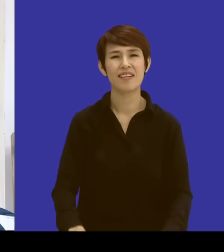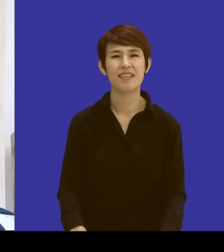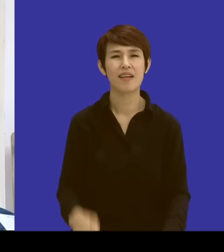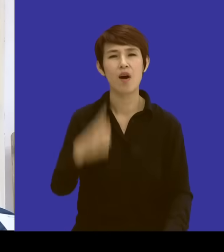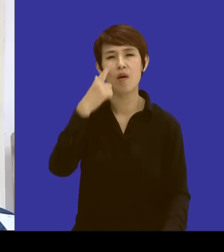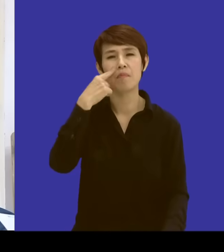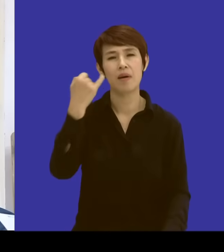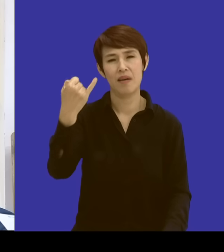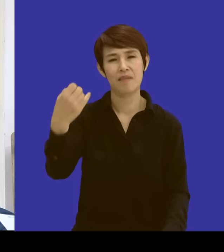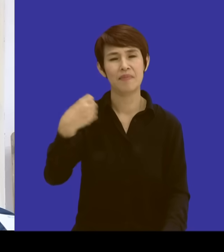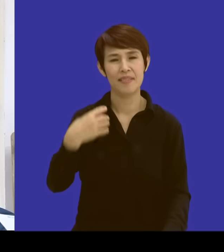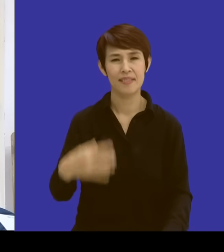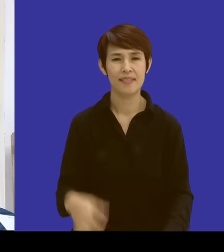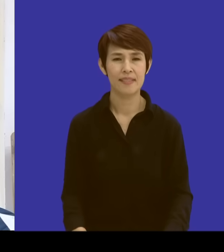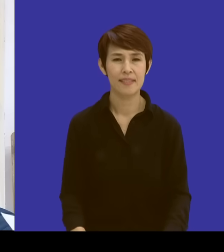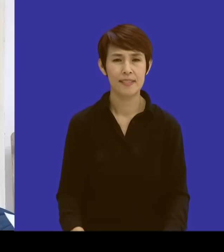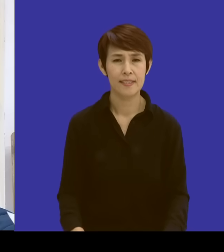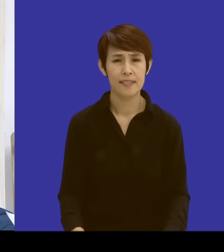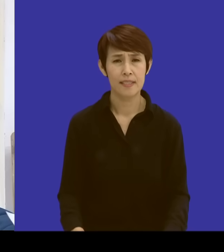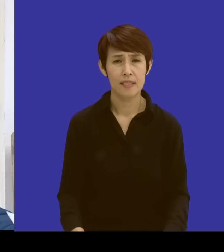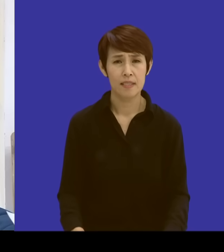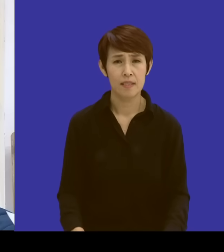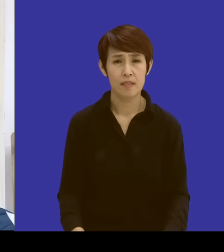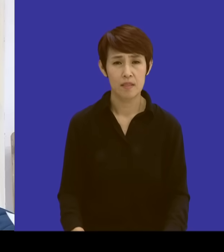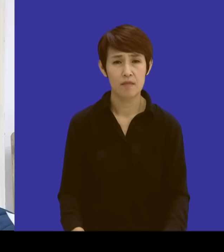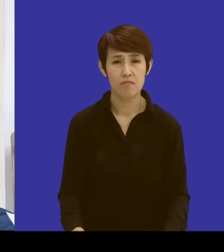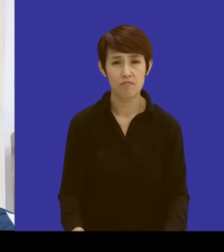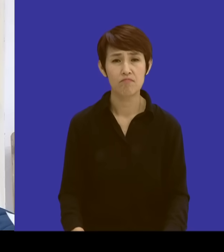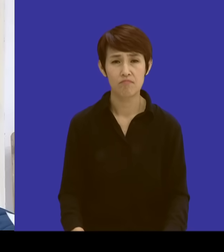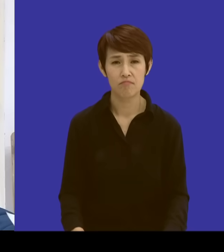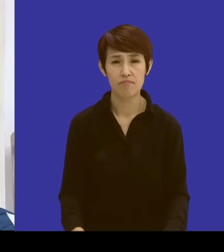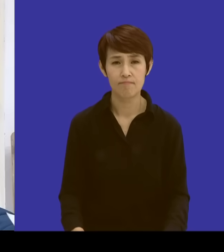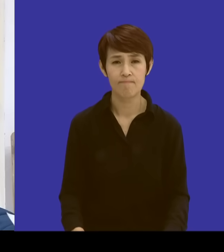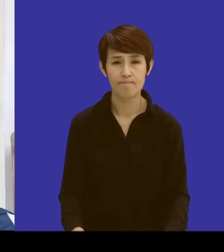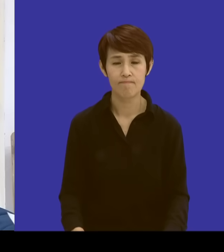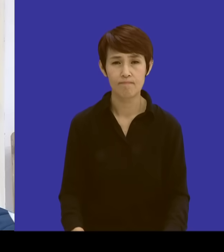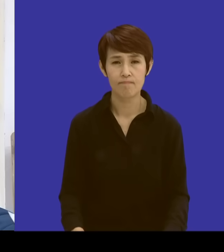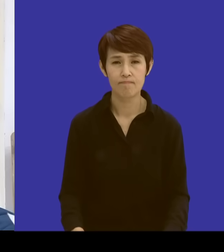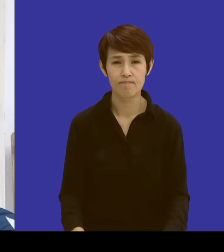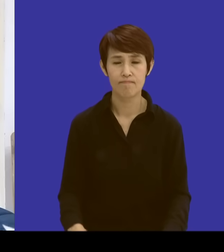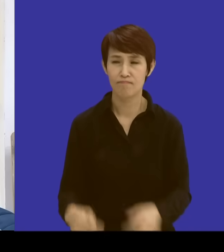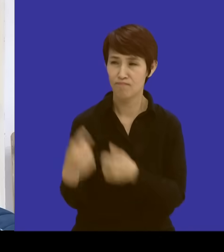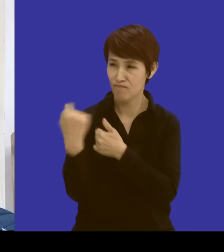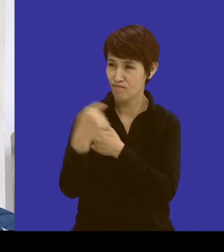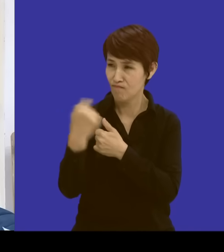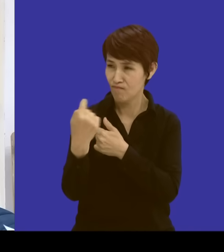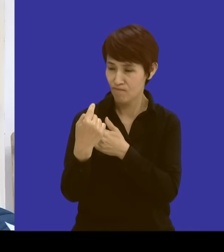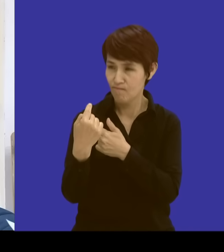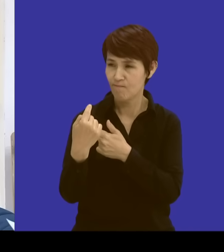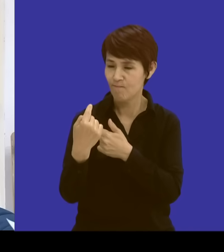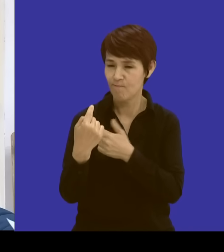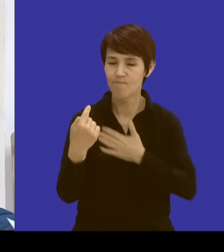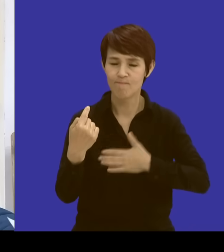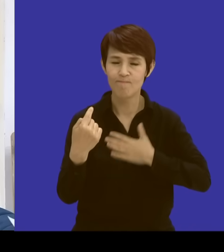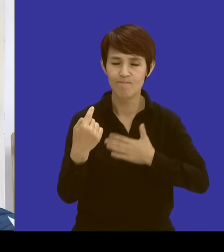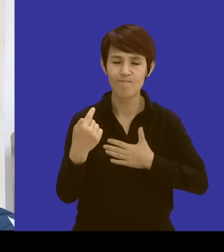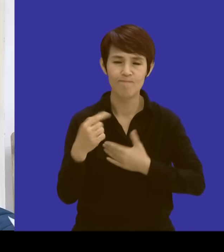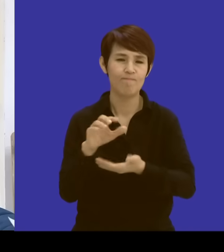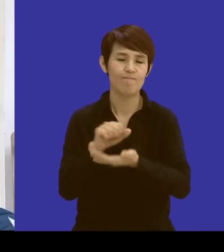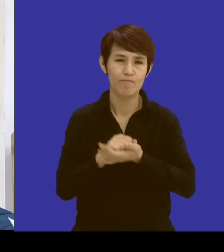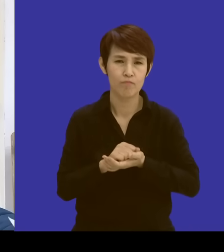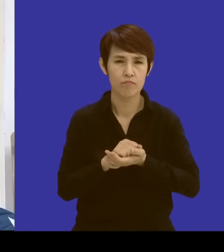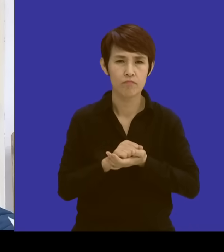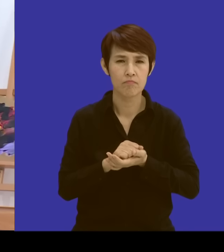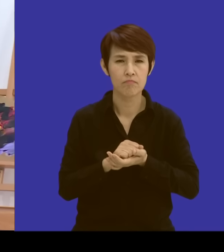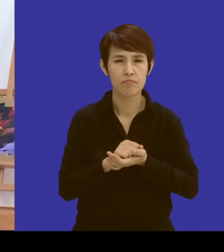이렇게 하시면서 그걸 저는 사실 또 다 그대로 내면화한 것 같아요. 네. 시키는 대로 하고. 예. 근데 철이 들면서